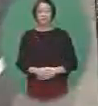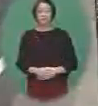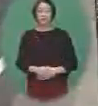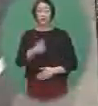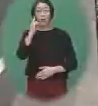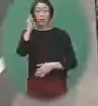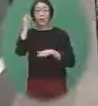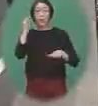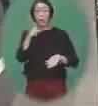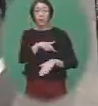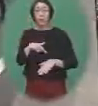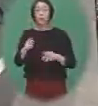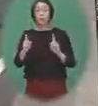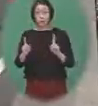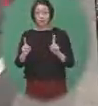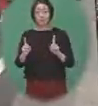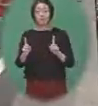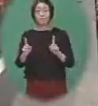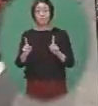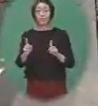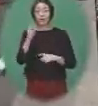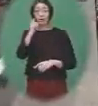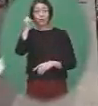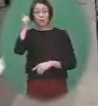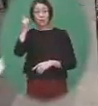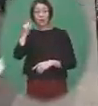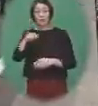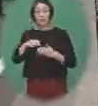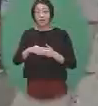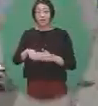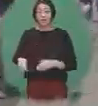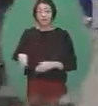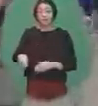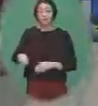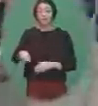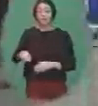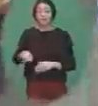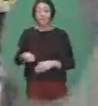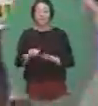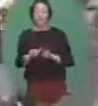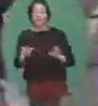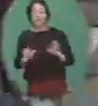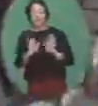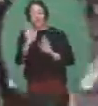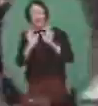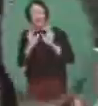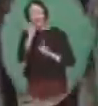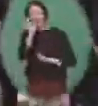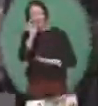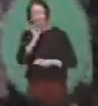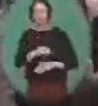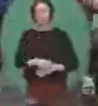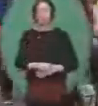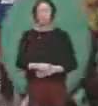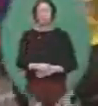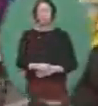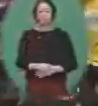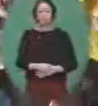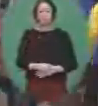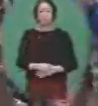親子で走る部門では、お父さんに手を引かれながら走る子供の姿も見られました。